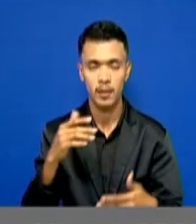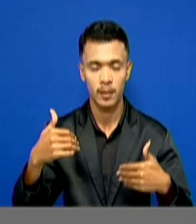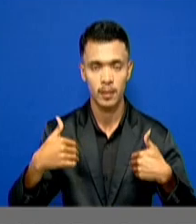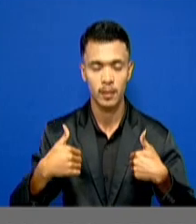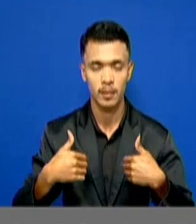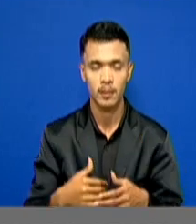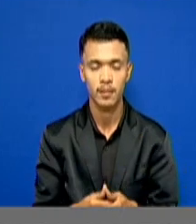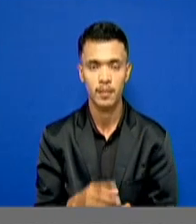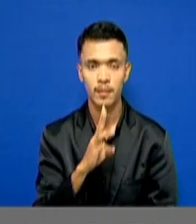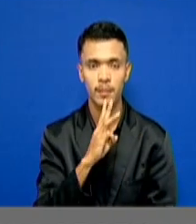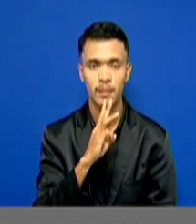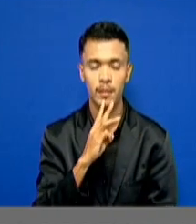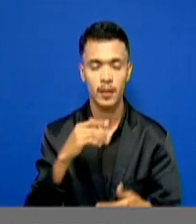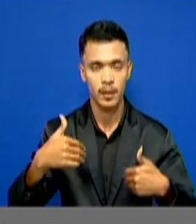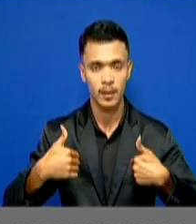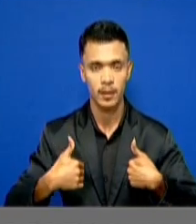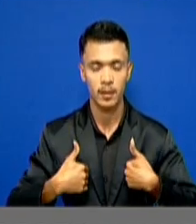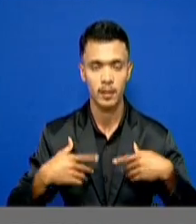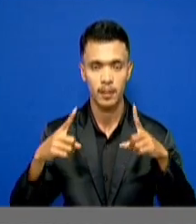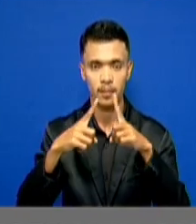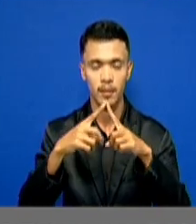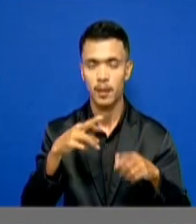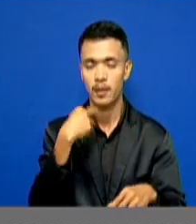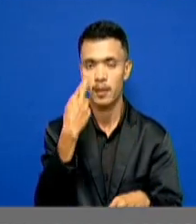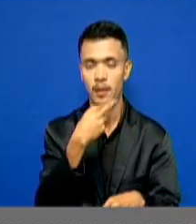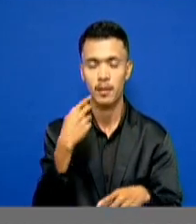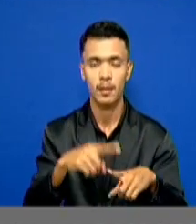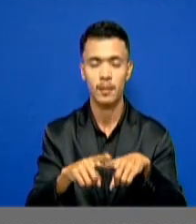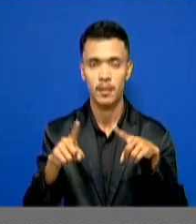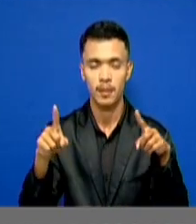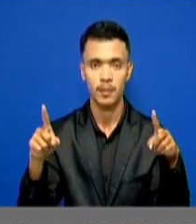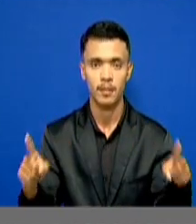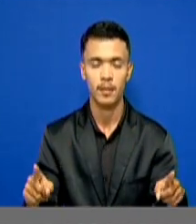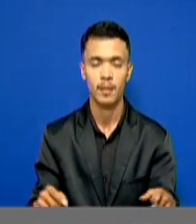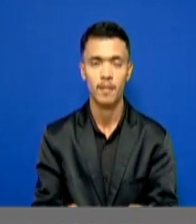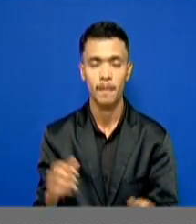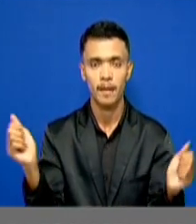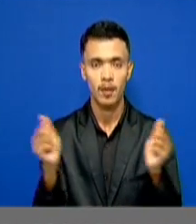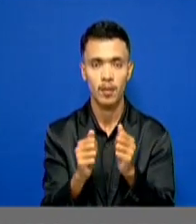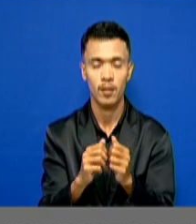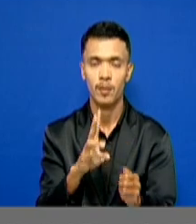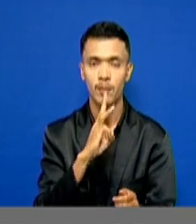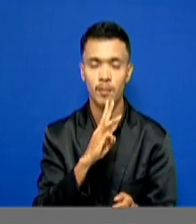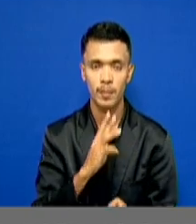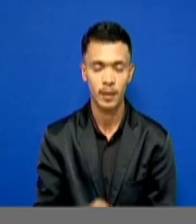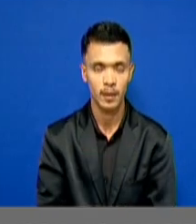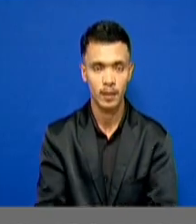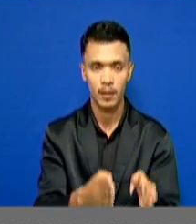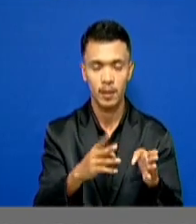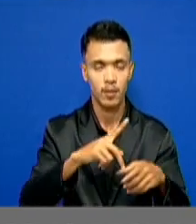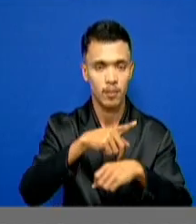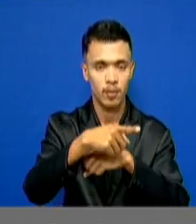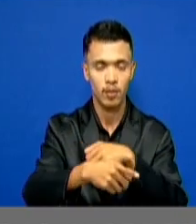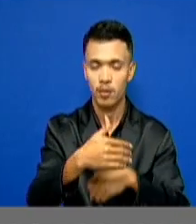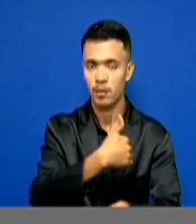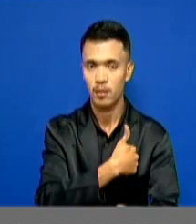lukane ne sub bele subsien tiba iya natar sirne hut. Mai be soke o irrigasan sira monu ne balu sidau kadia iya ni